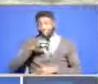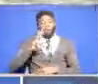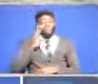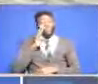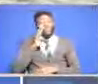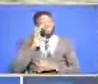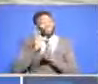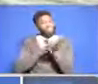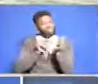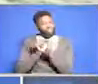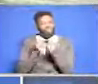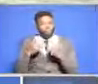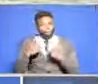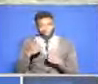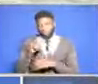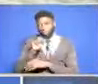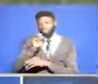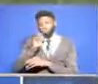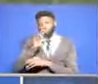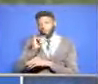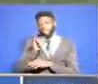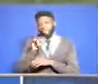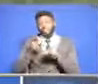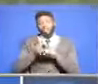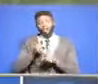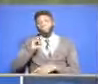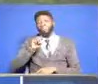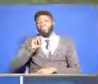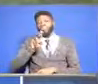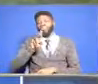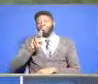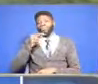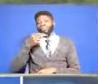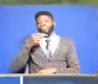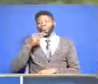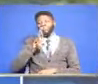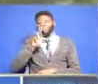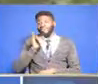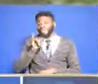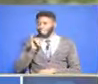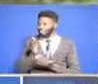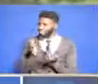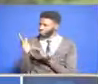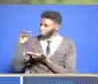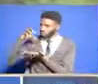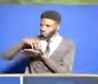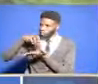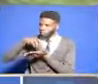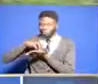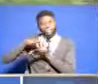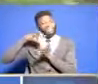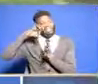fuo za Sori na Muhuri kwenye ziwa hili ni ya kusikitisha.